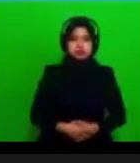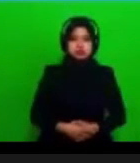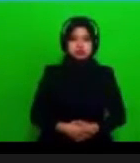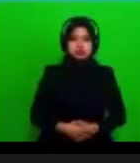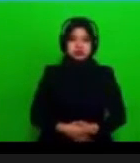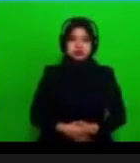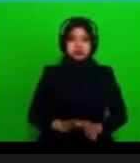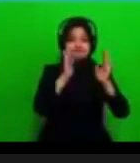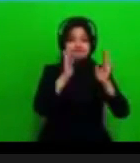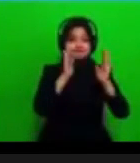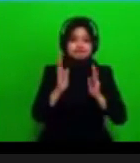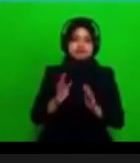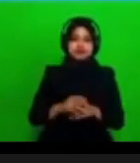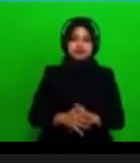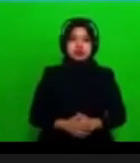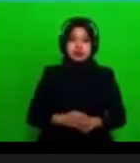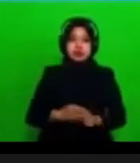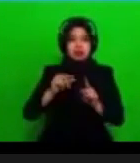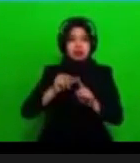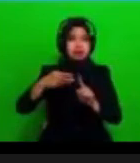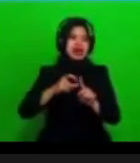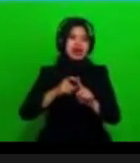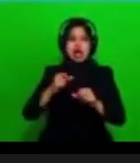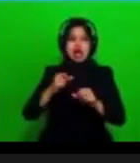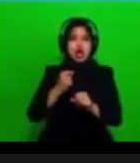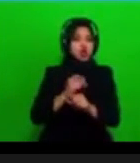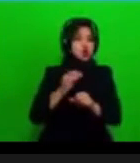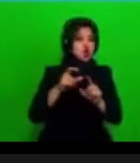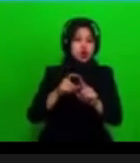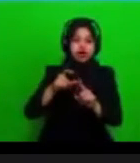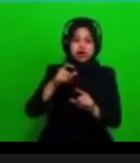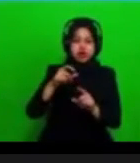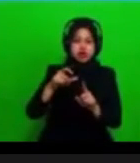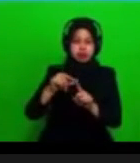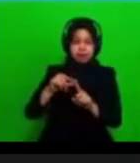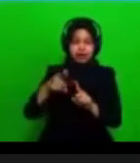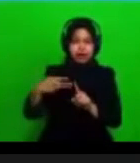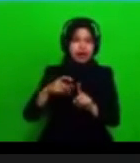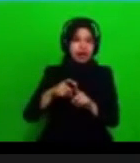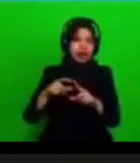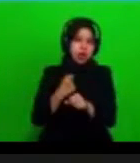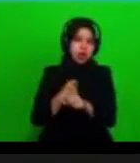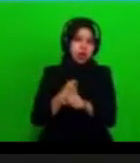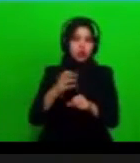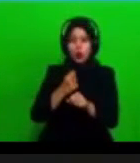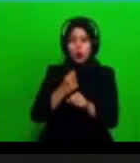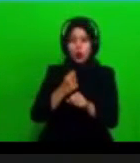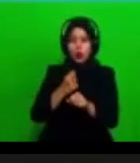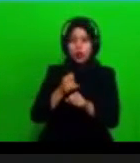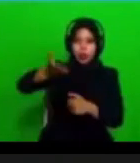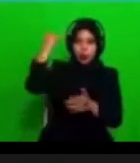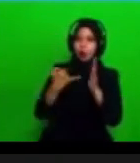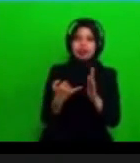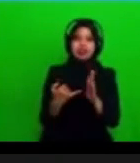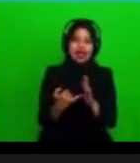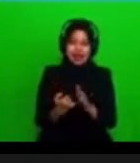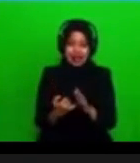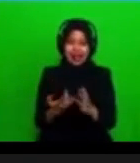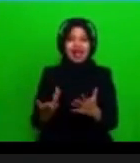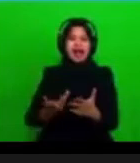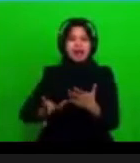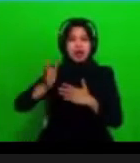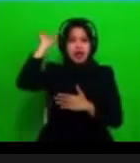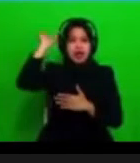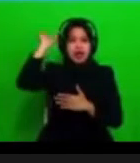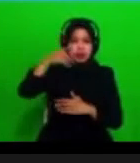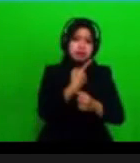Kemudian yang berikutnya untuk pedagogi itu berbasis konten di masa lalu ya, berbasis konten. Kemudian kalau ke depan